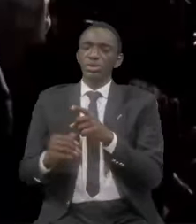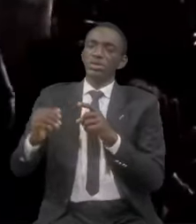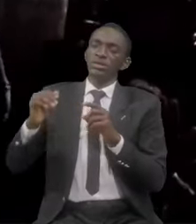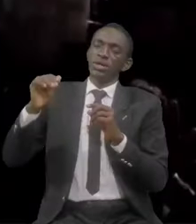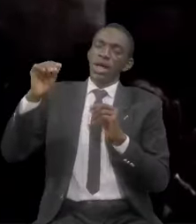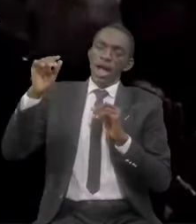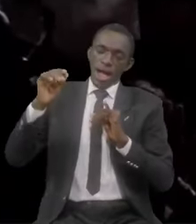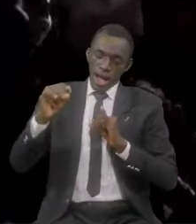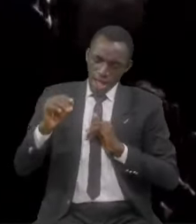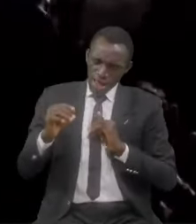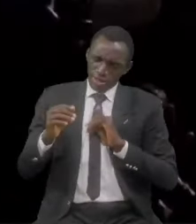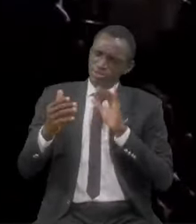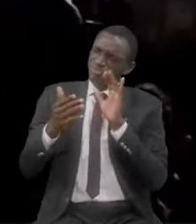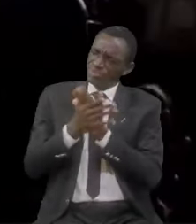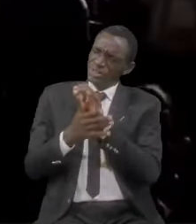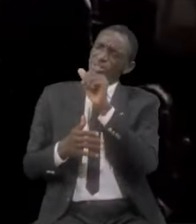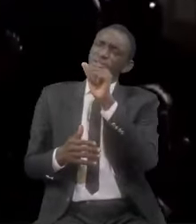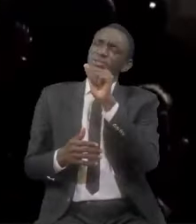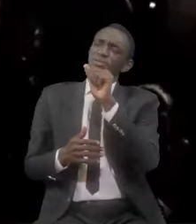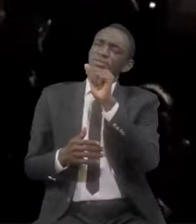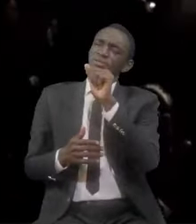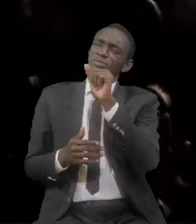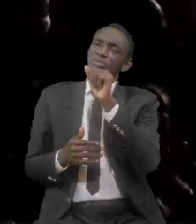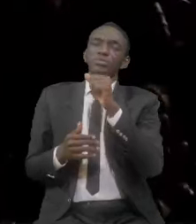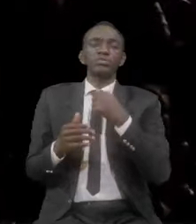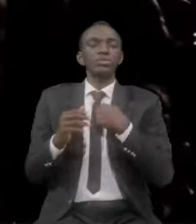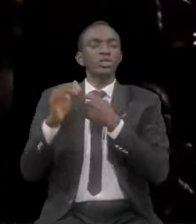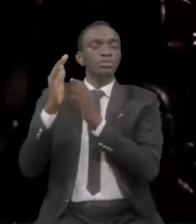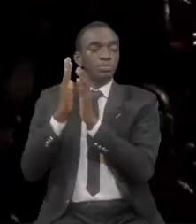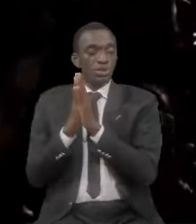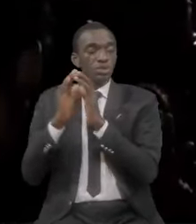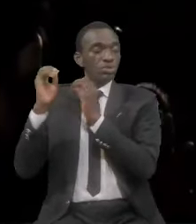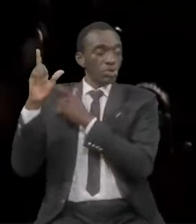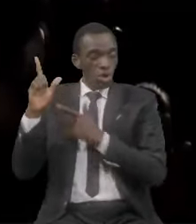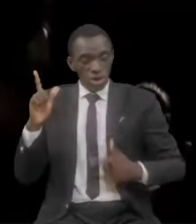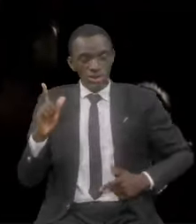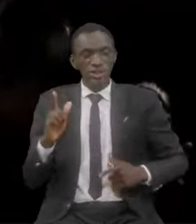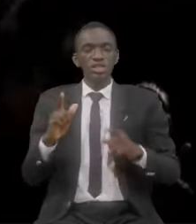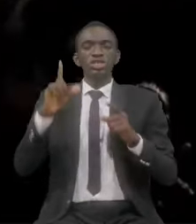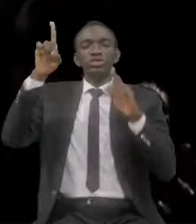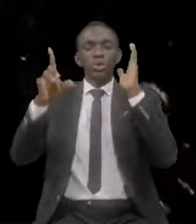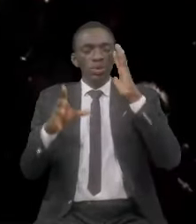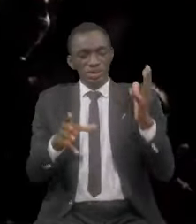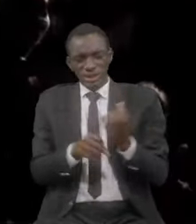que je crois. Je prie, Seigneur, que tu ôtes leurs péchés.